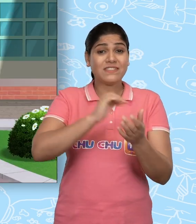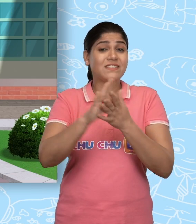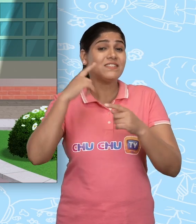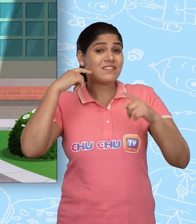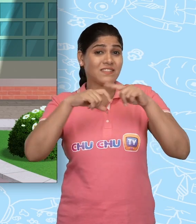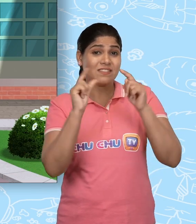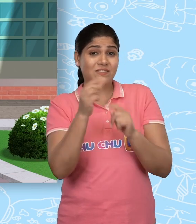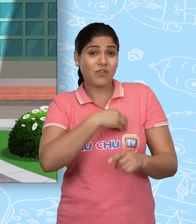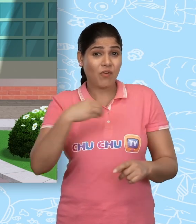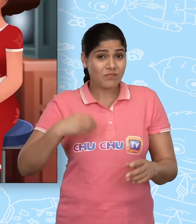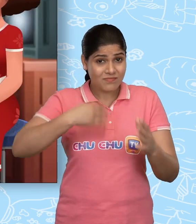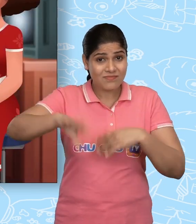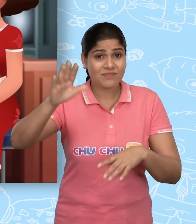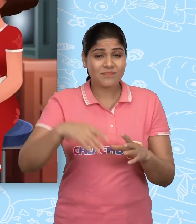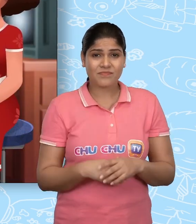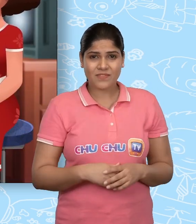चीकू डॉक्टर के पास चली गई।